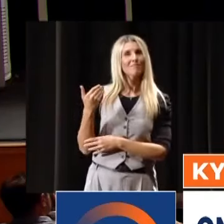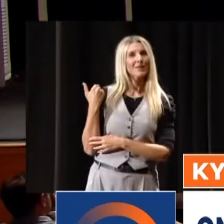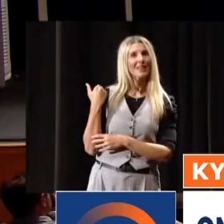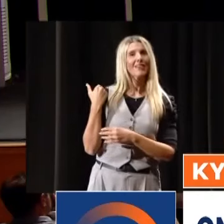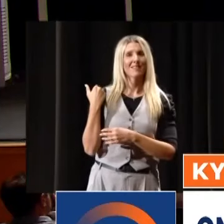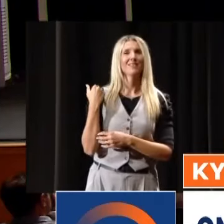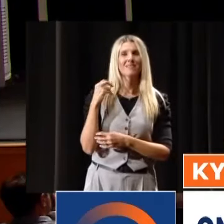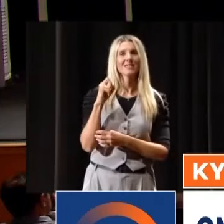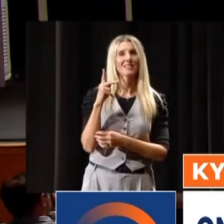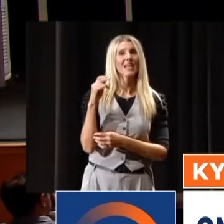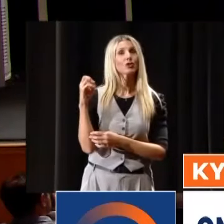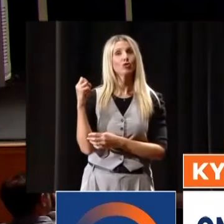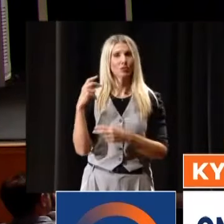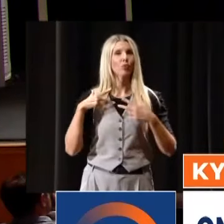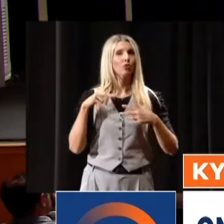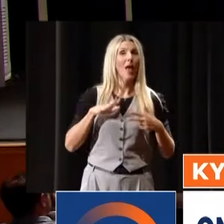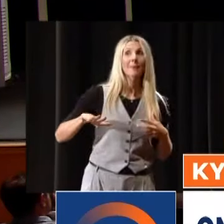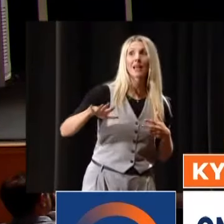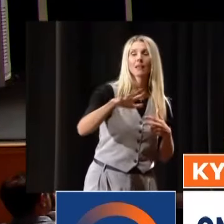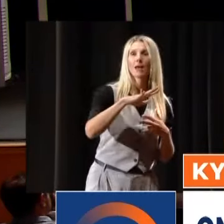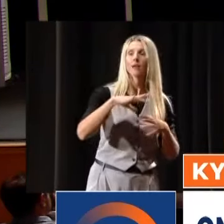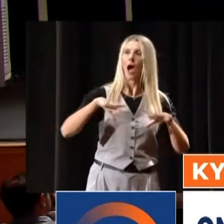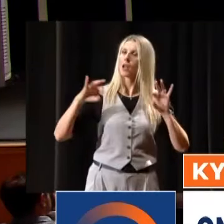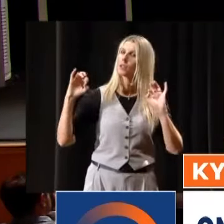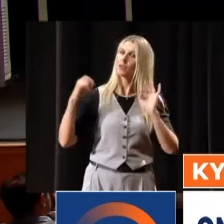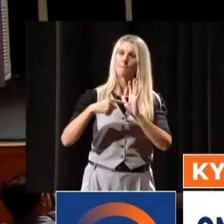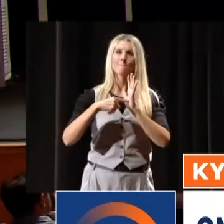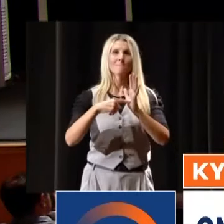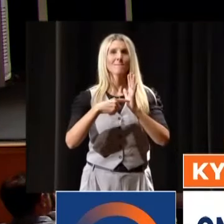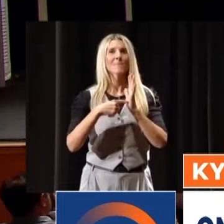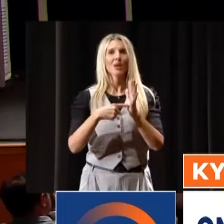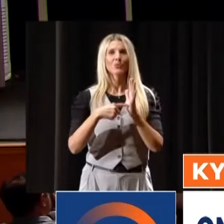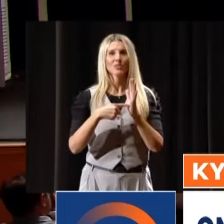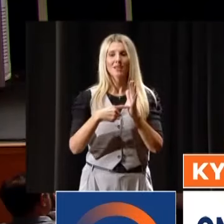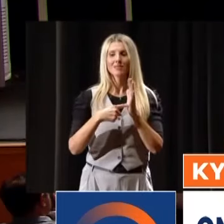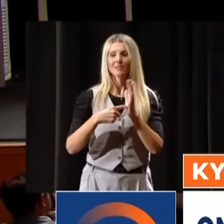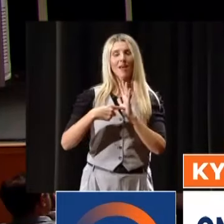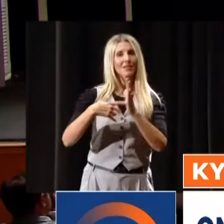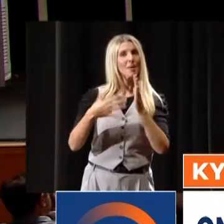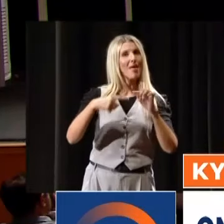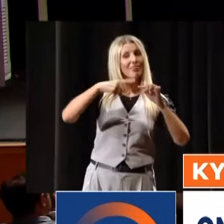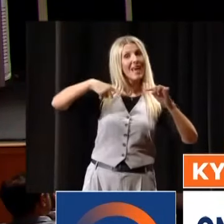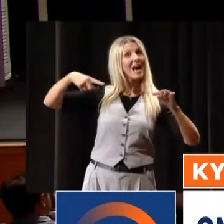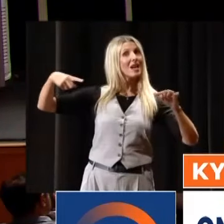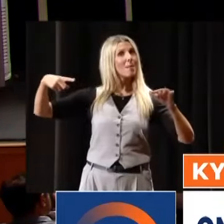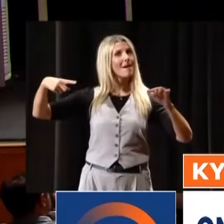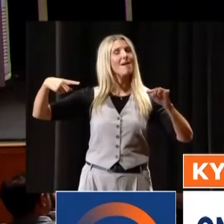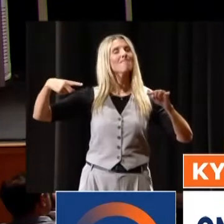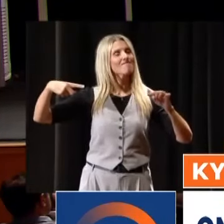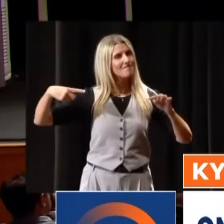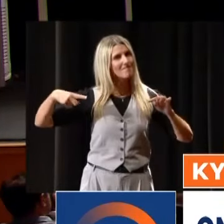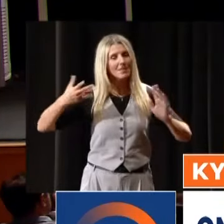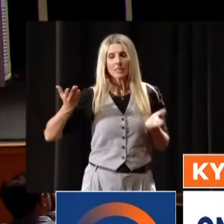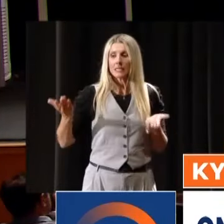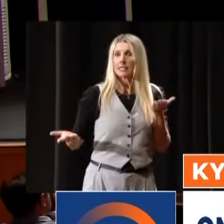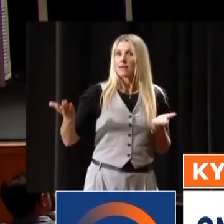το ωραίο διάγραμμα στην αρχή της παρουσίασής του, ότι αν συγκρίνουμε τις